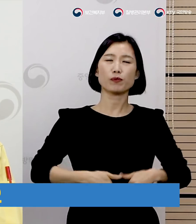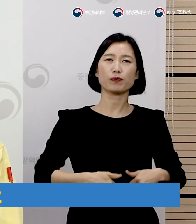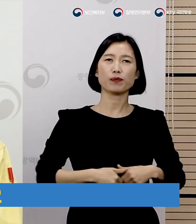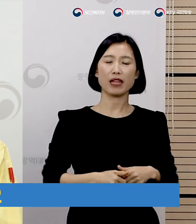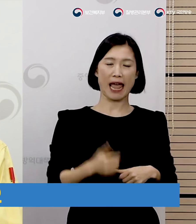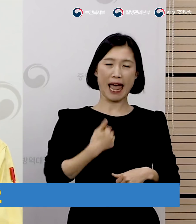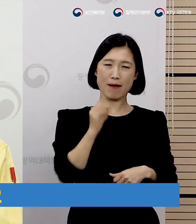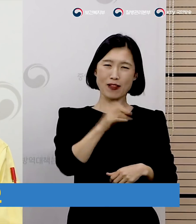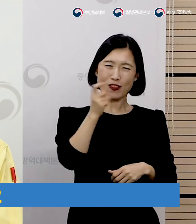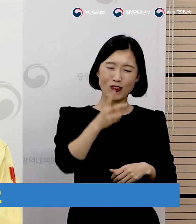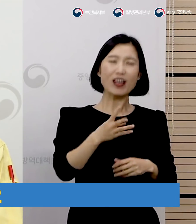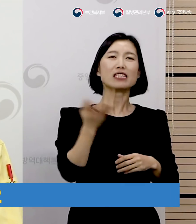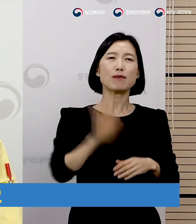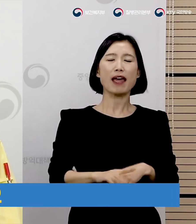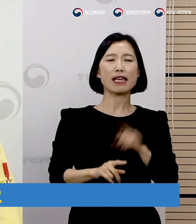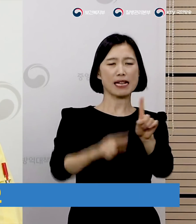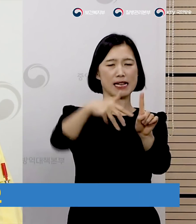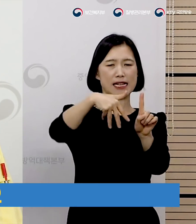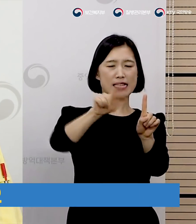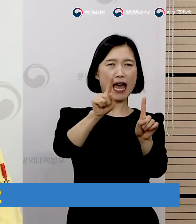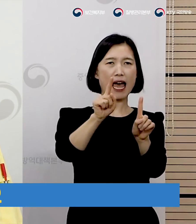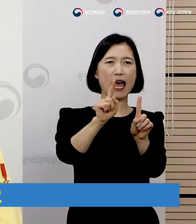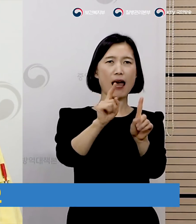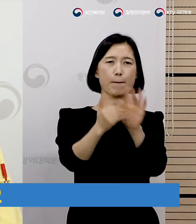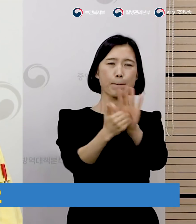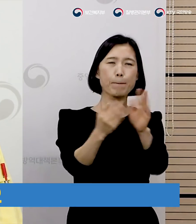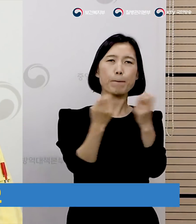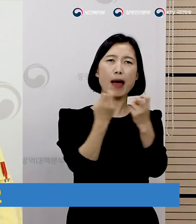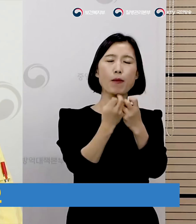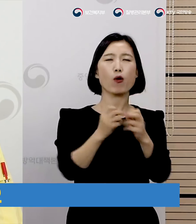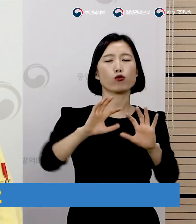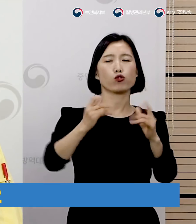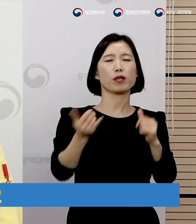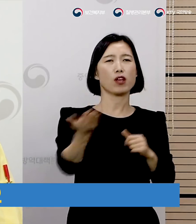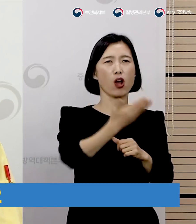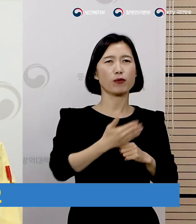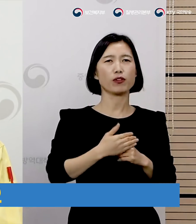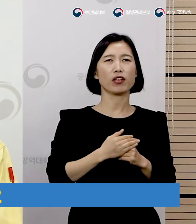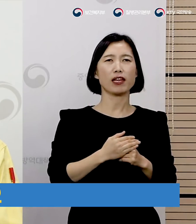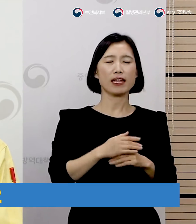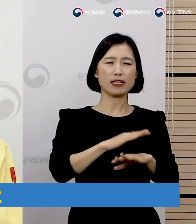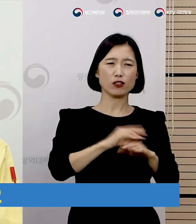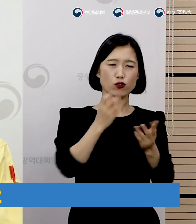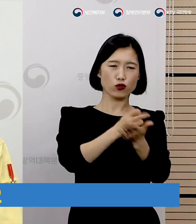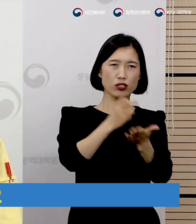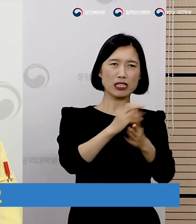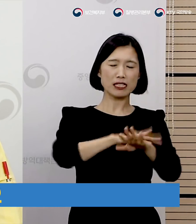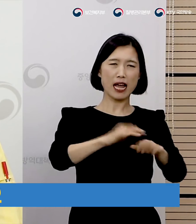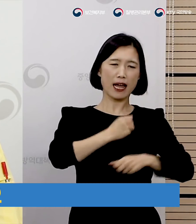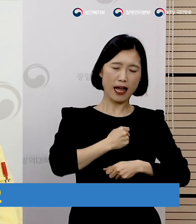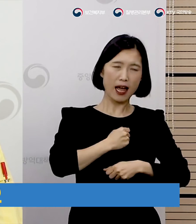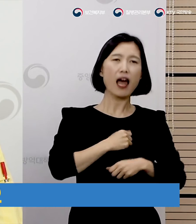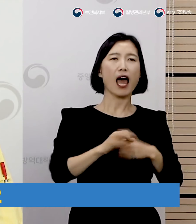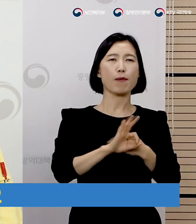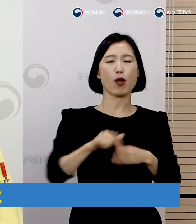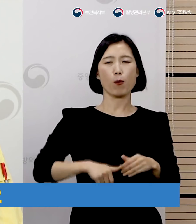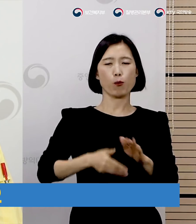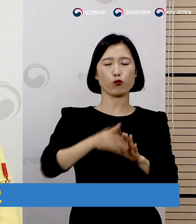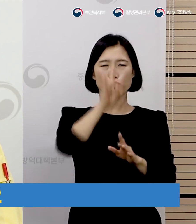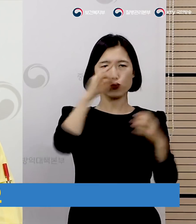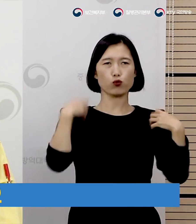1차 방역으로서의 우리 국민들께서 담당해 주시는 역할을 보다 철저하게 해주신다면 저희 방역